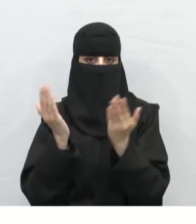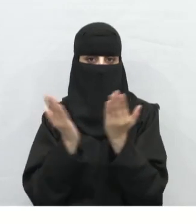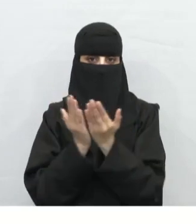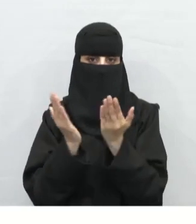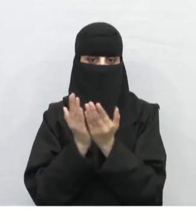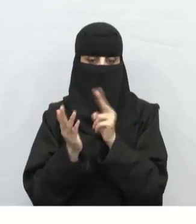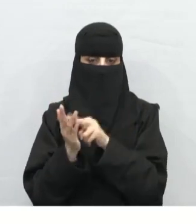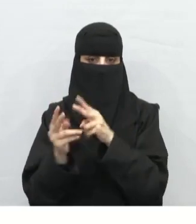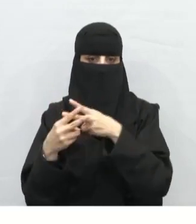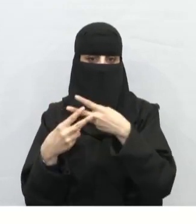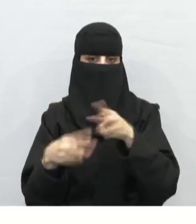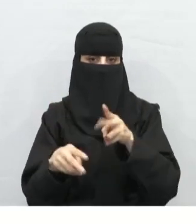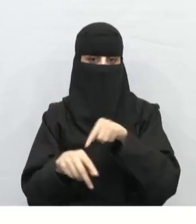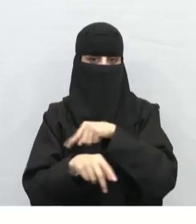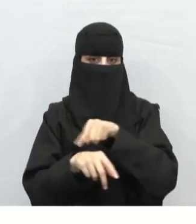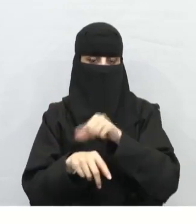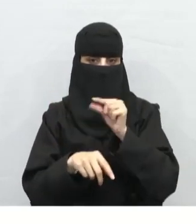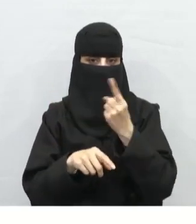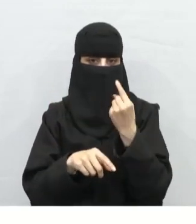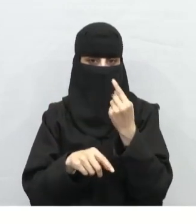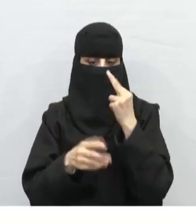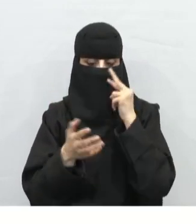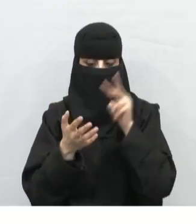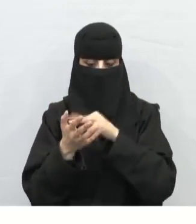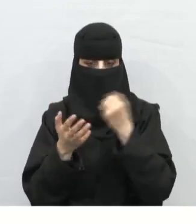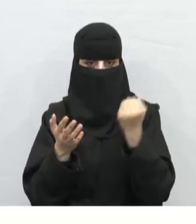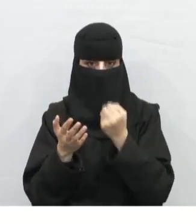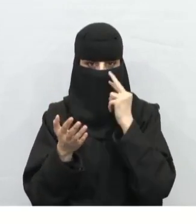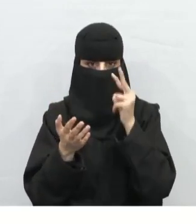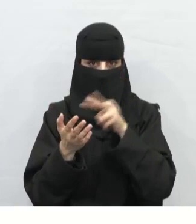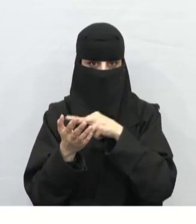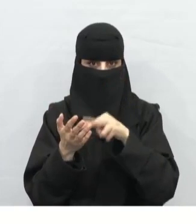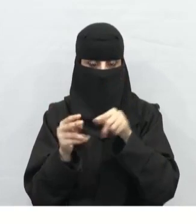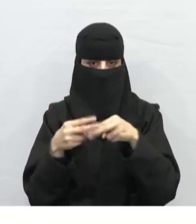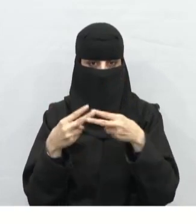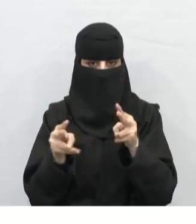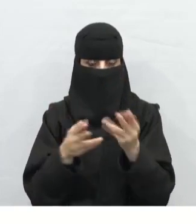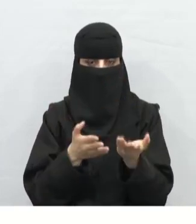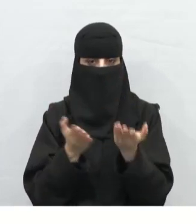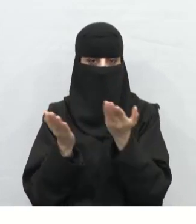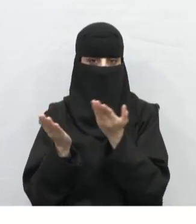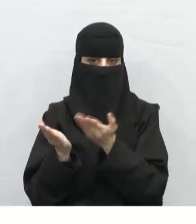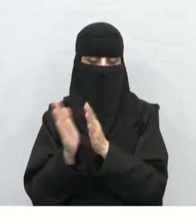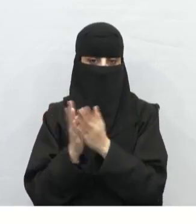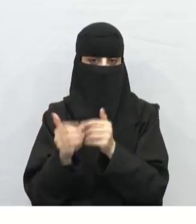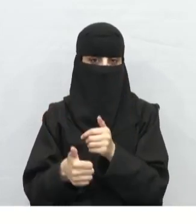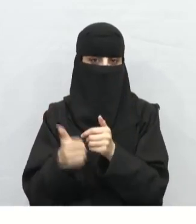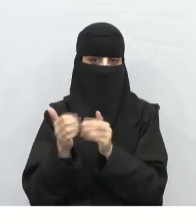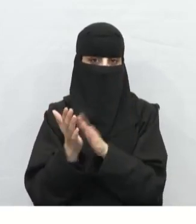ساترك لكم دقيقه واحده للقراءه يقرا الصفحه الاولى